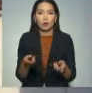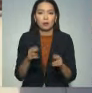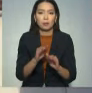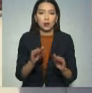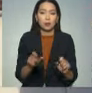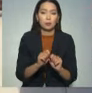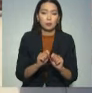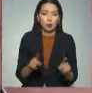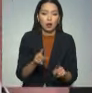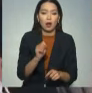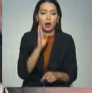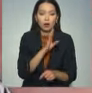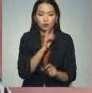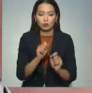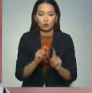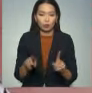кеткен.